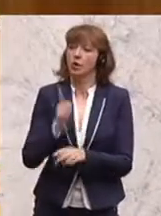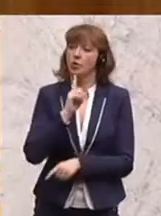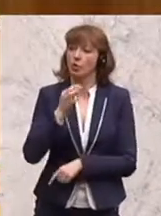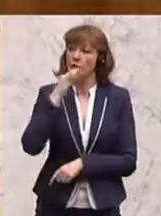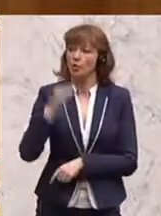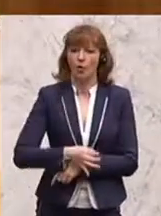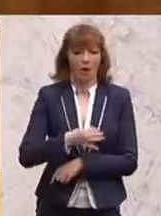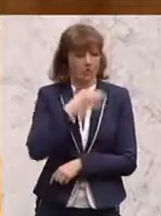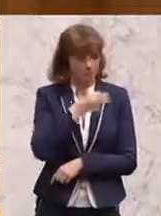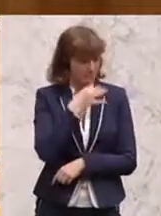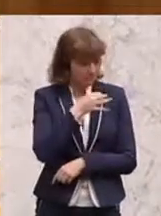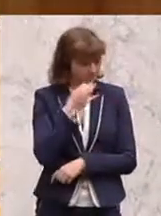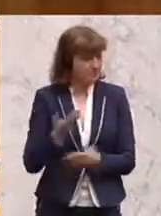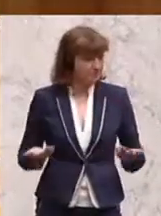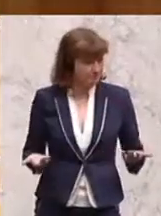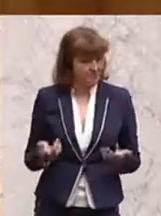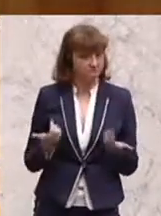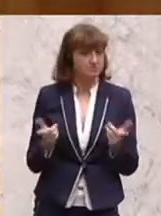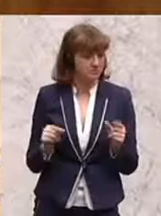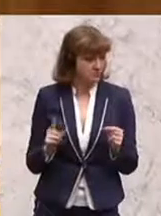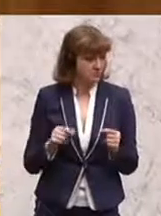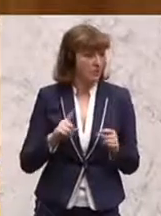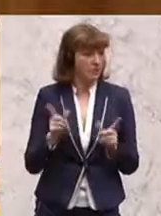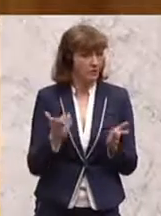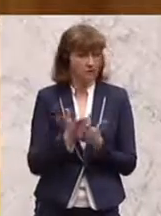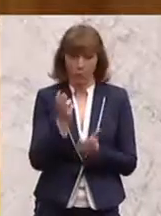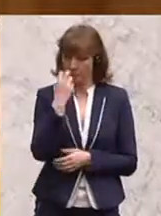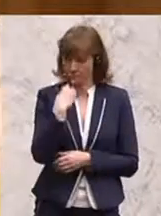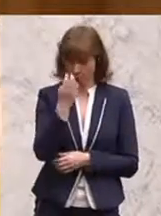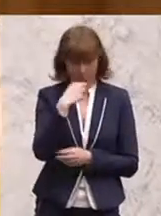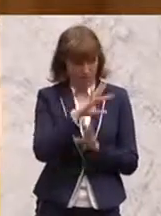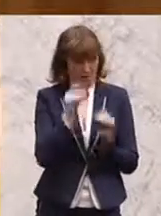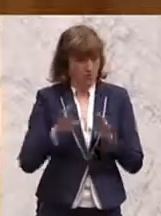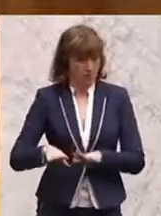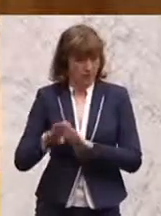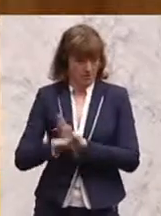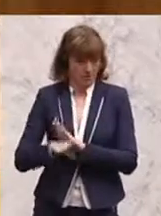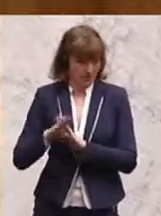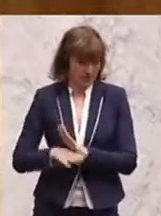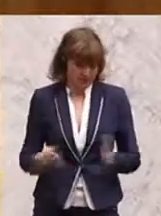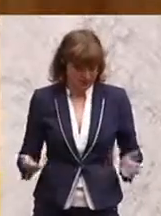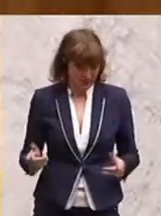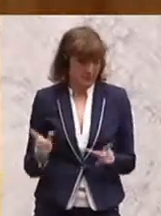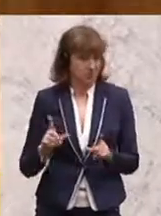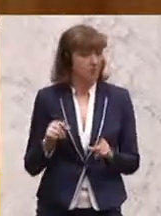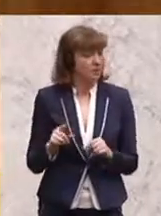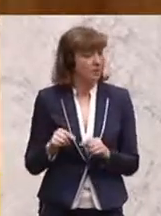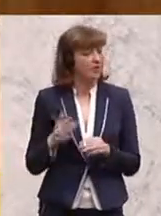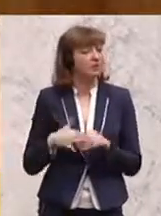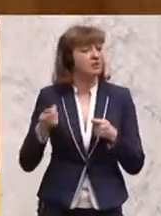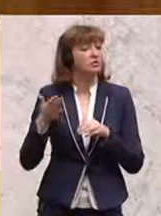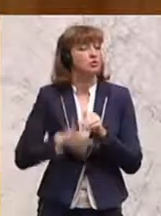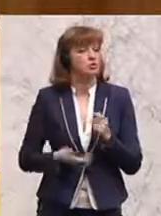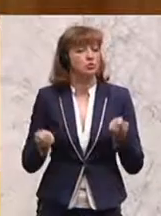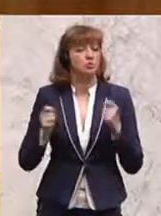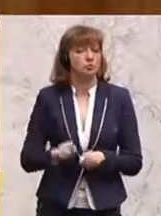Deutsch predigen können, um Ähnliches, um anderes zu machen? Das wurde alles übersehen in diesem Islamgesetz. Und dann zum Schluss. In